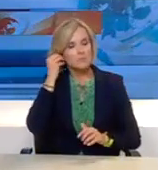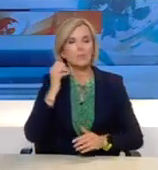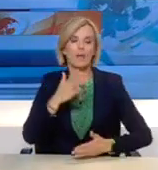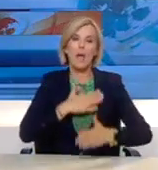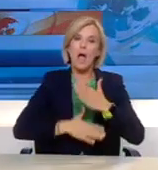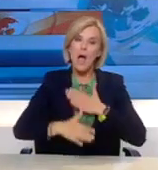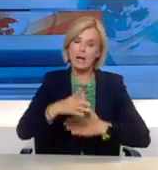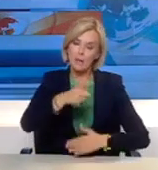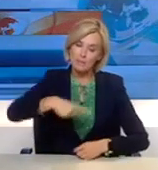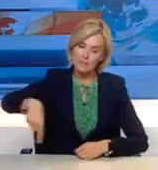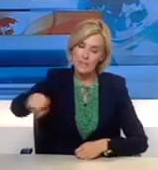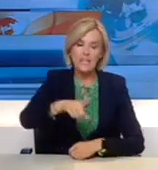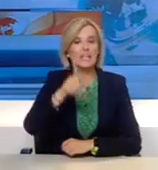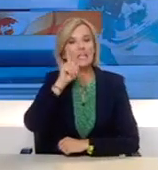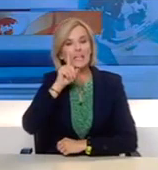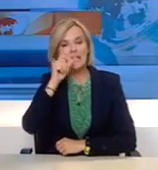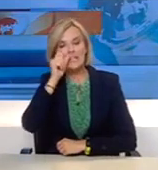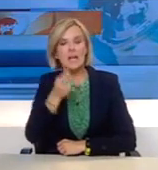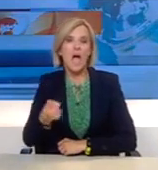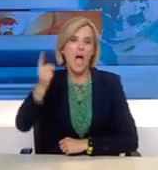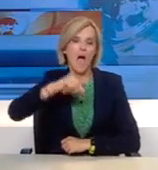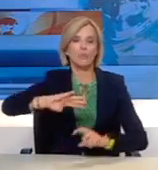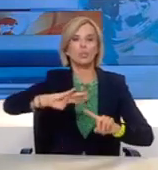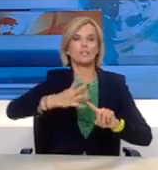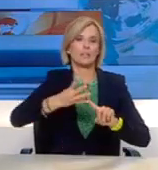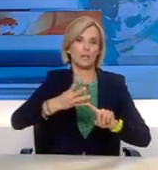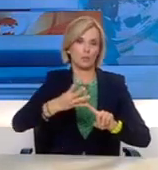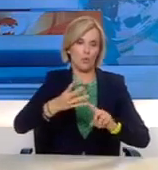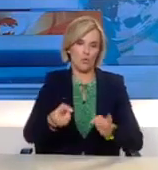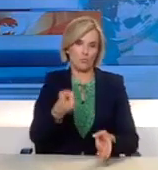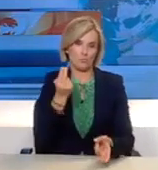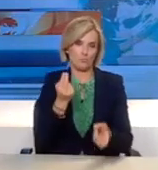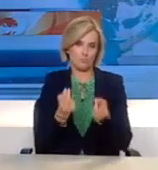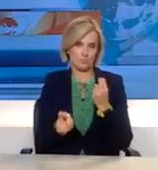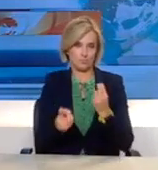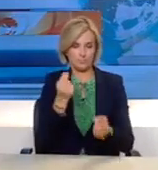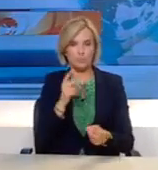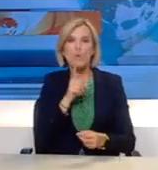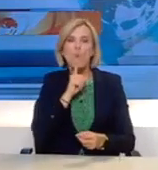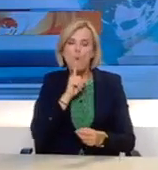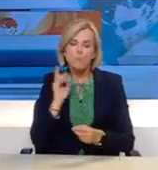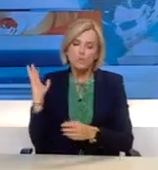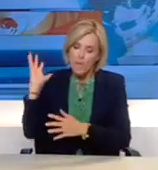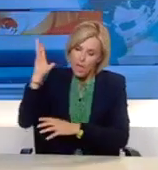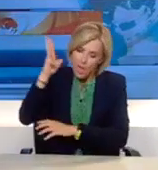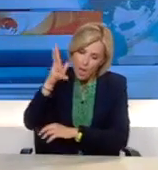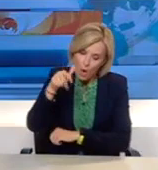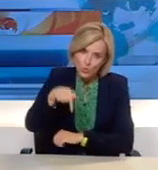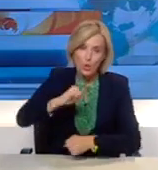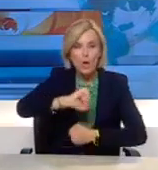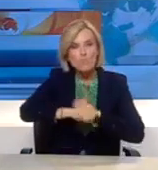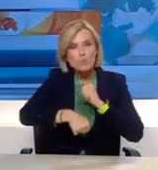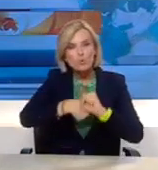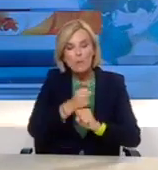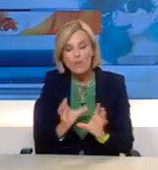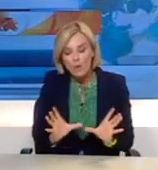συμπολίτες, κυρίες και κύριοι, αύριο ξεκινά το τέταρτο στάδιο άρσης των μέτρων. Και σε αυτό, όπως και σε όλα τα στάδια που προηγήθηκαν, η προσπάθεια είναι